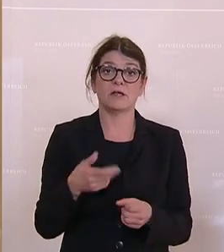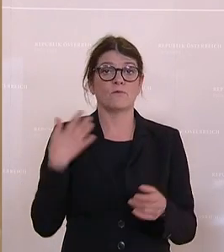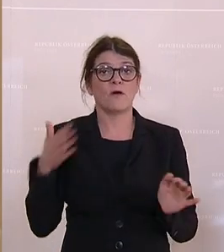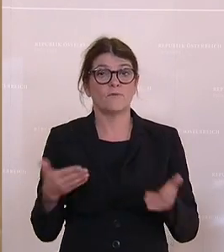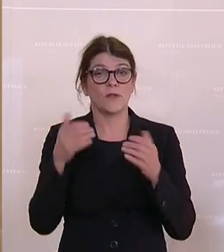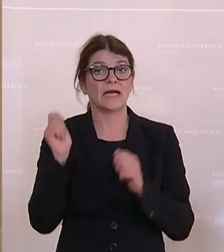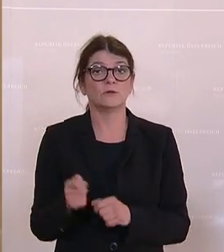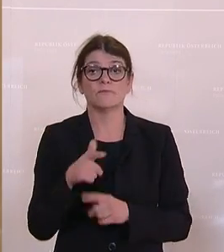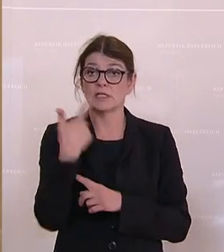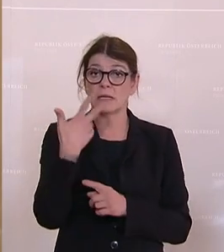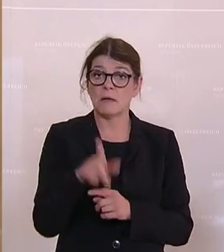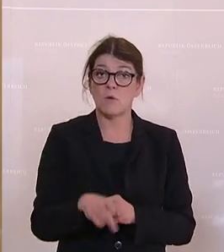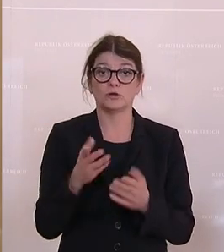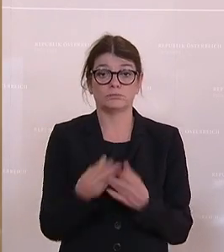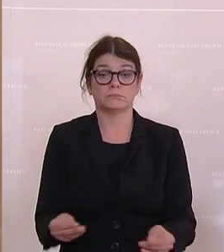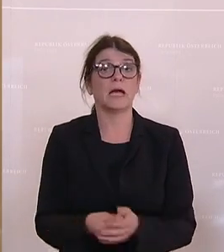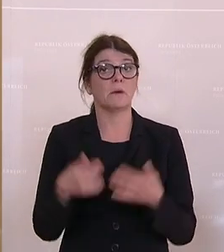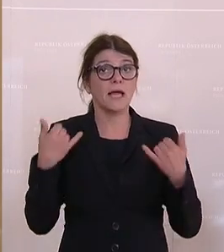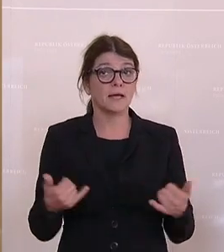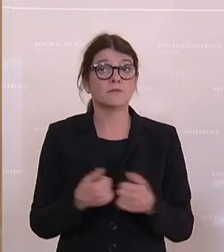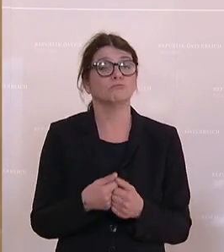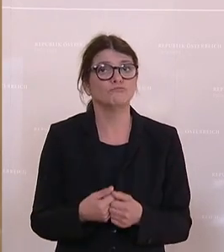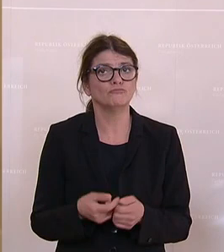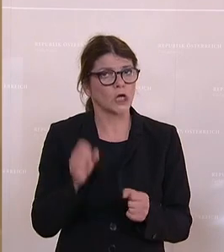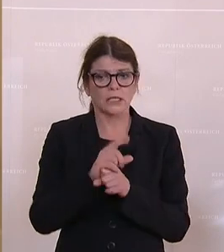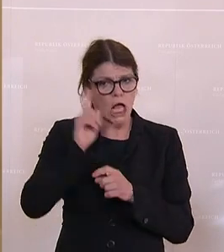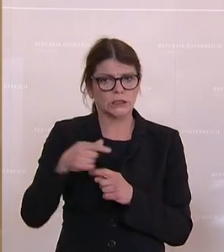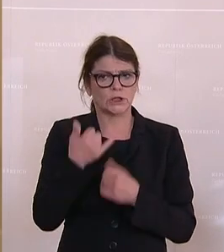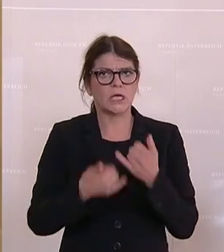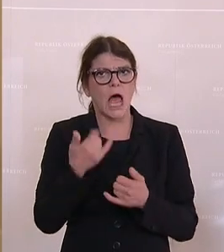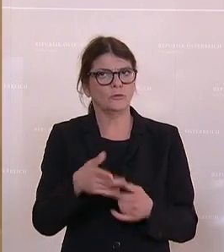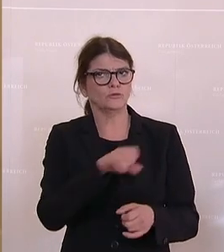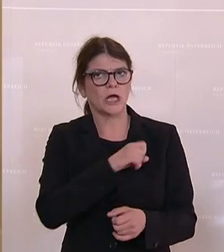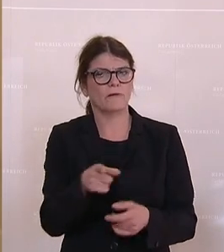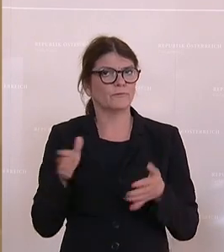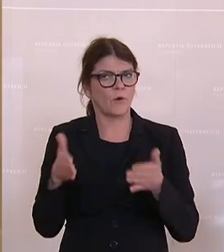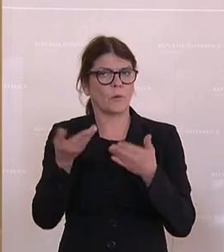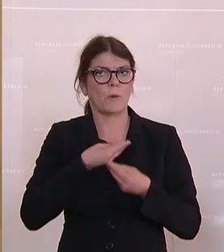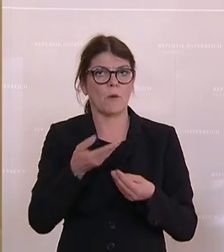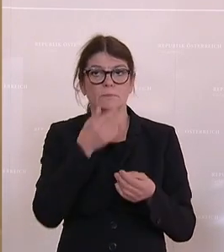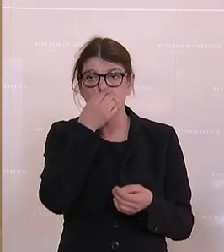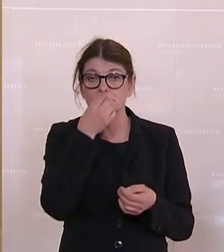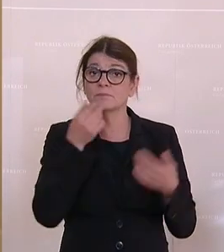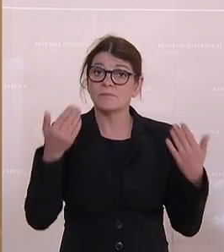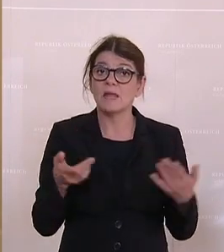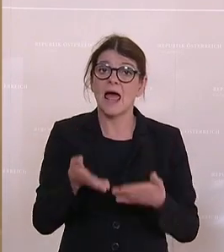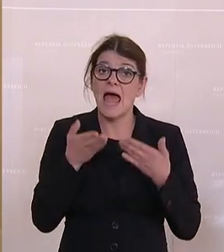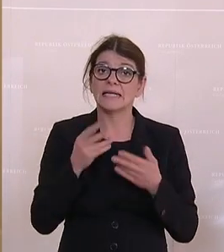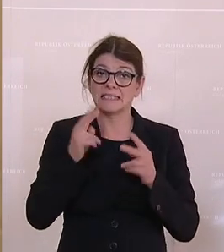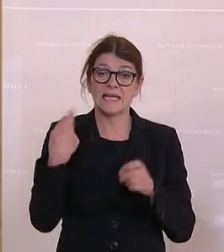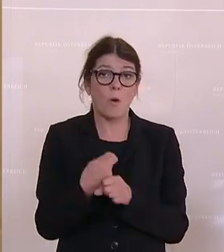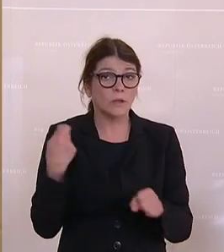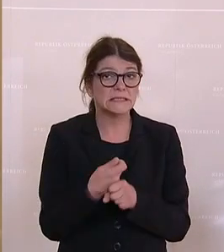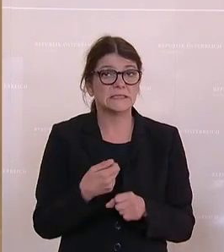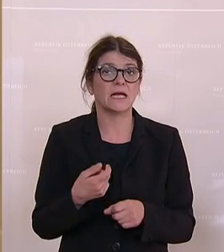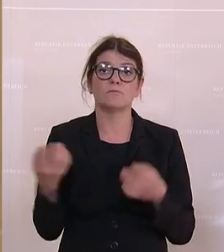nach 2 bis 3 Monaten weg. Jetzt hat man im Prinzip das ganze Jahr über eine Förderung zur Verfügung. Da können Heizenergiekosten